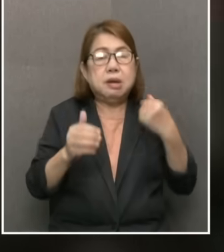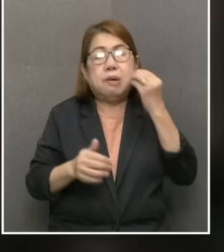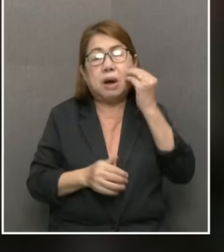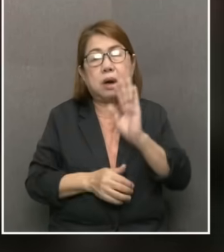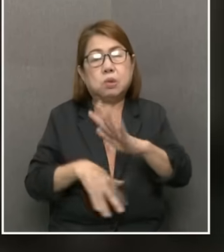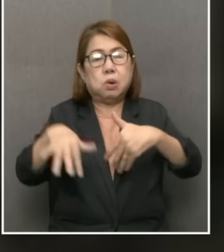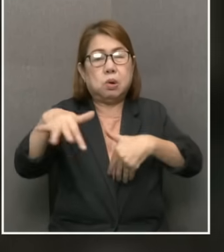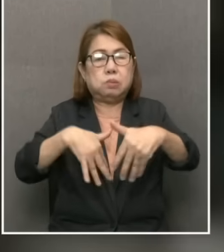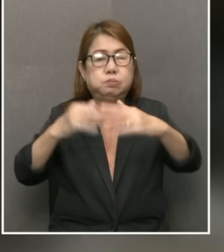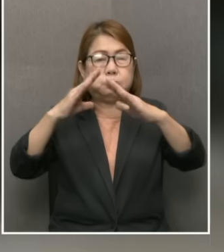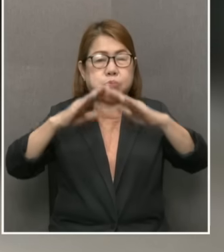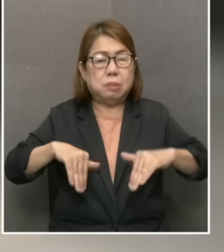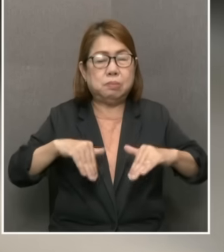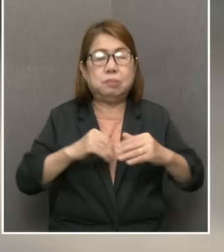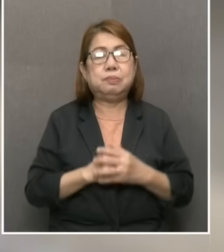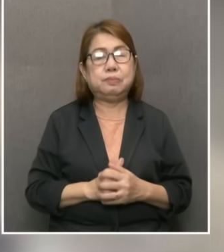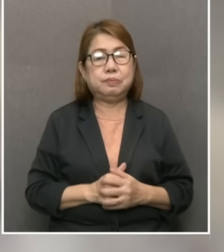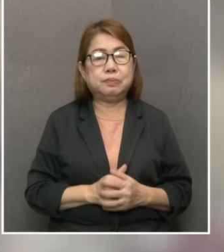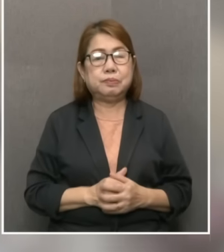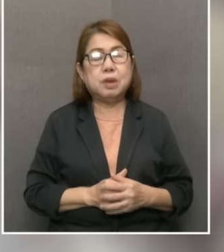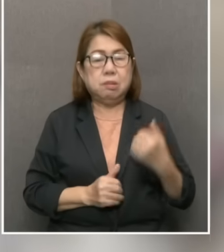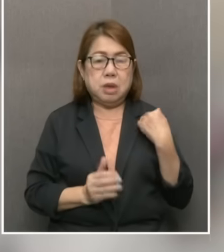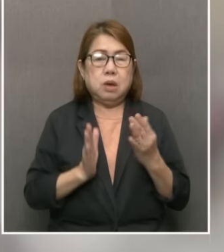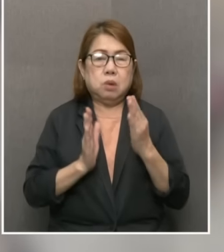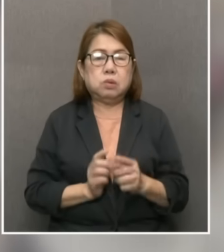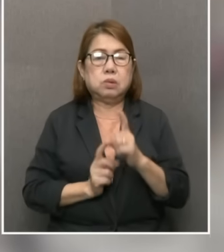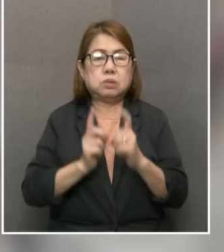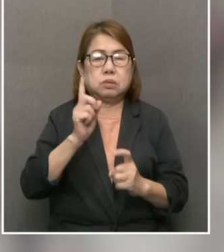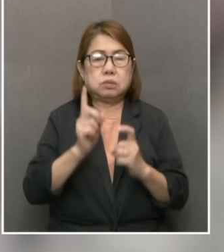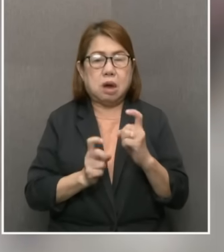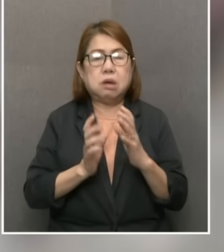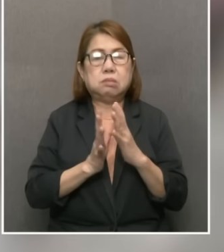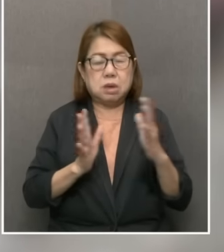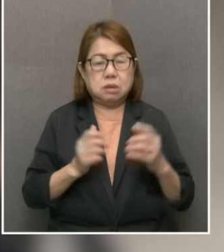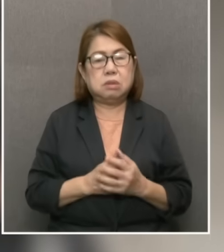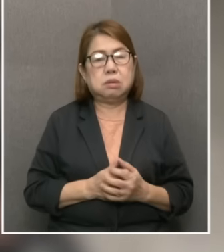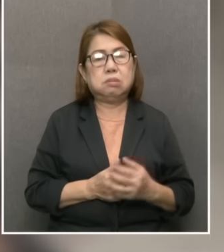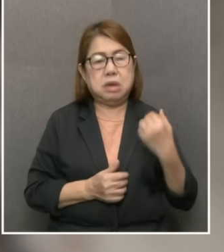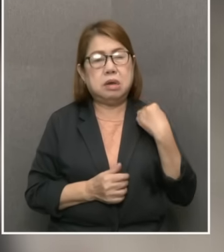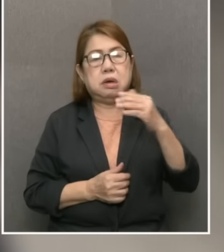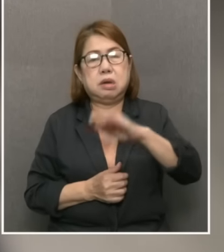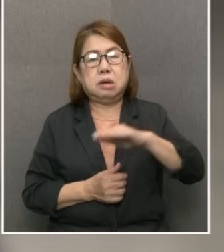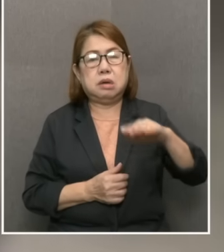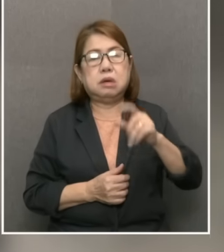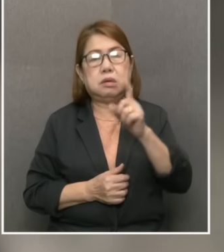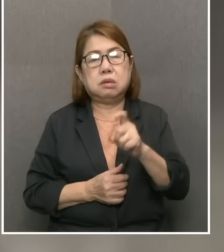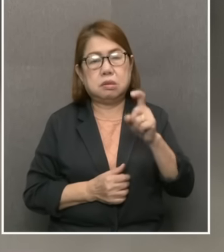าชนได้รับความเสียหายพังพินาศมีผู้เสียชีวิตหลายคนรวมถึงเด็กๆด้วยครับ